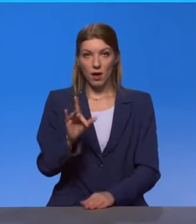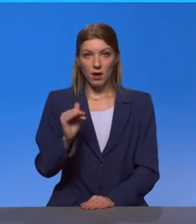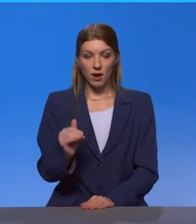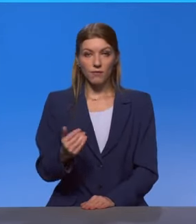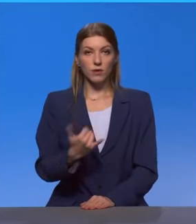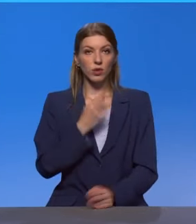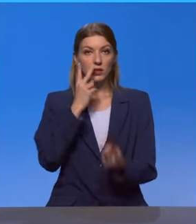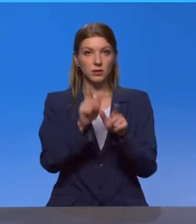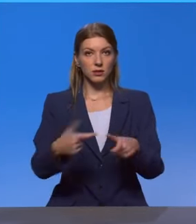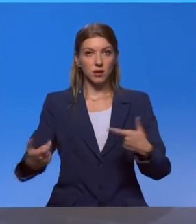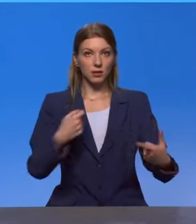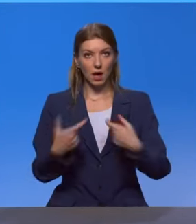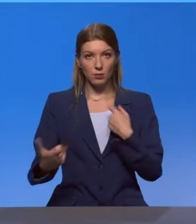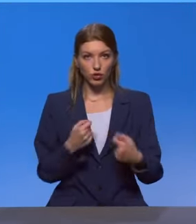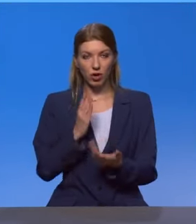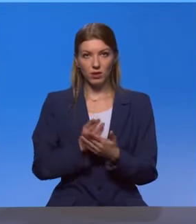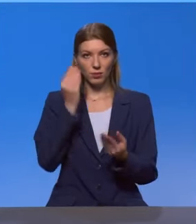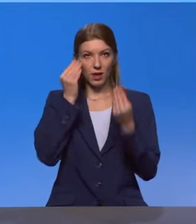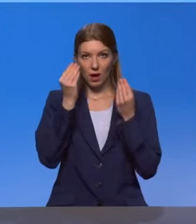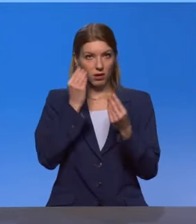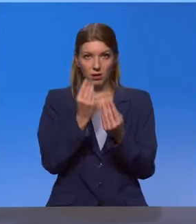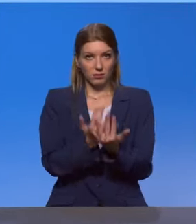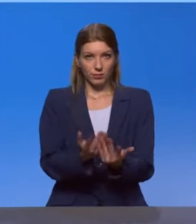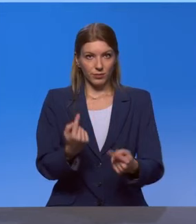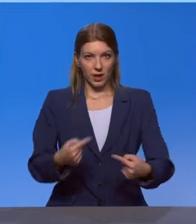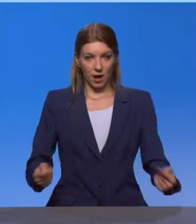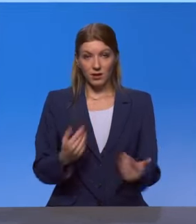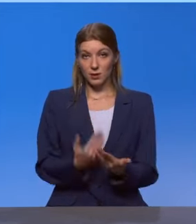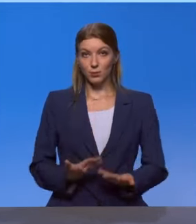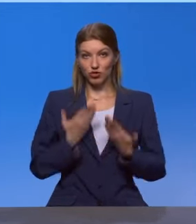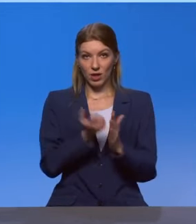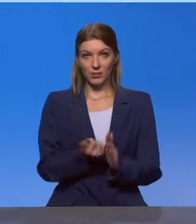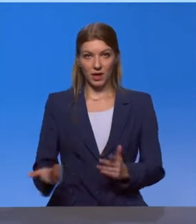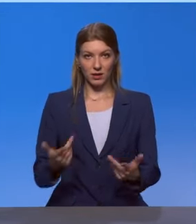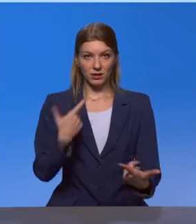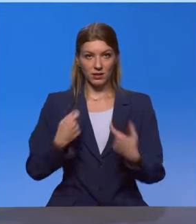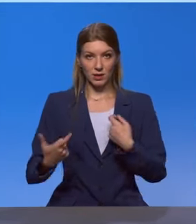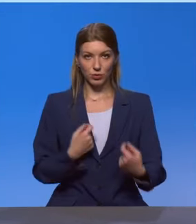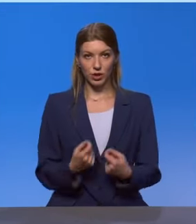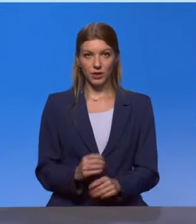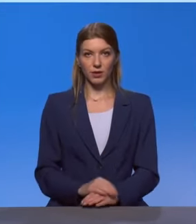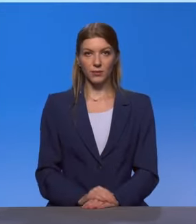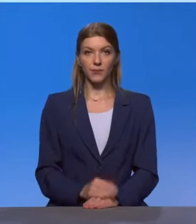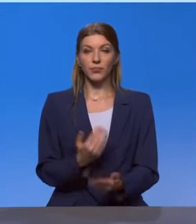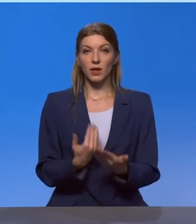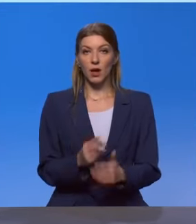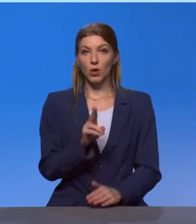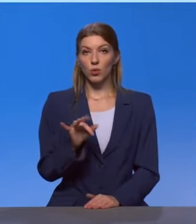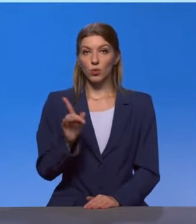наших телезрителей, и тут мнения разнятся. Вот, почитаю некоторые сообщения. Только квартира. Это Ирина из Кургана